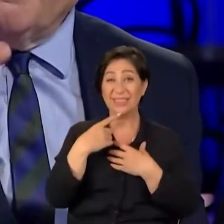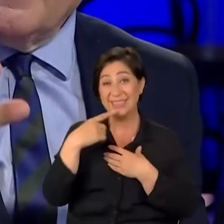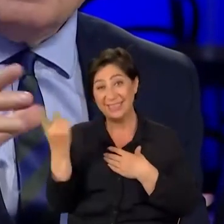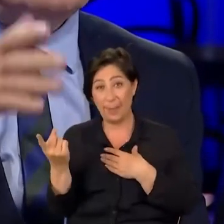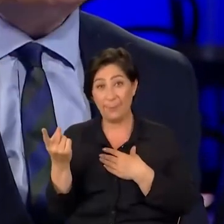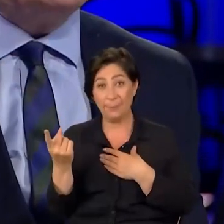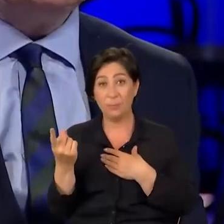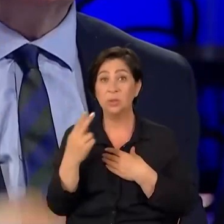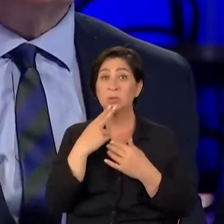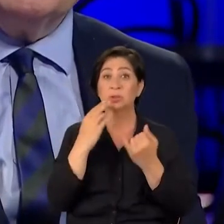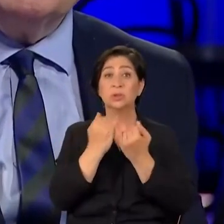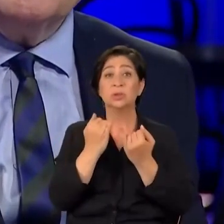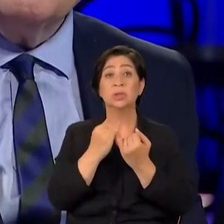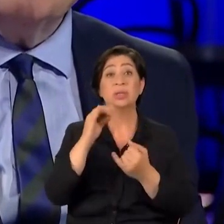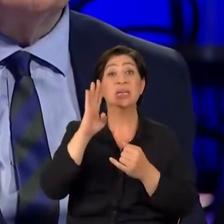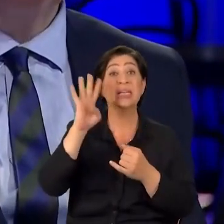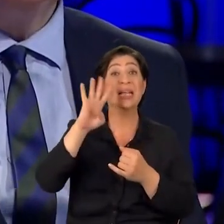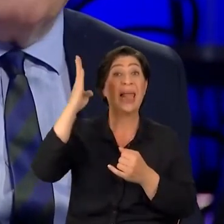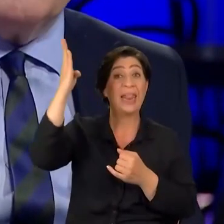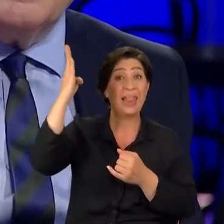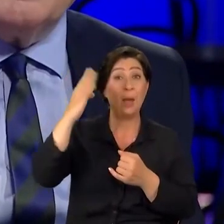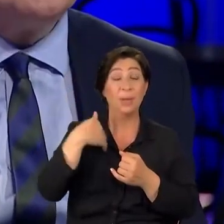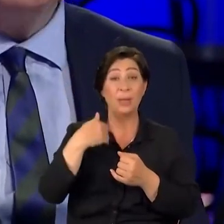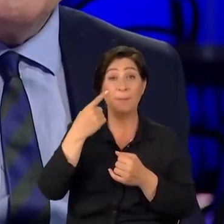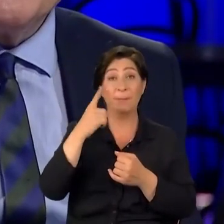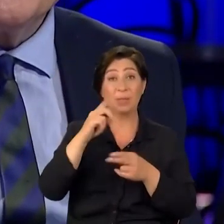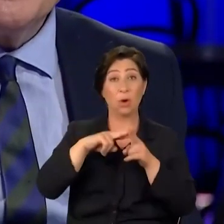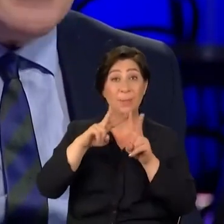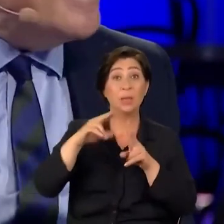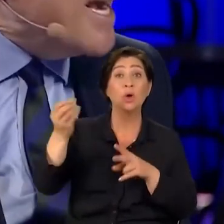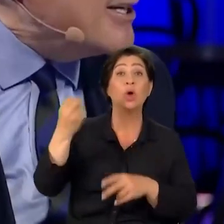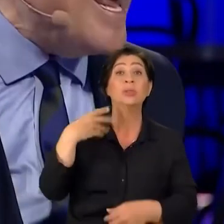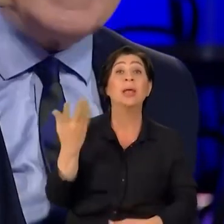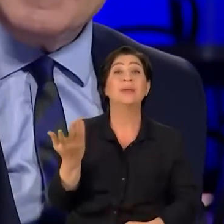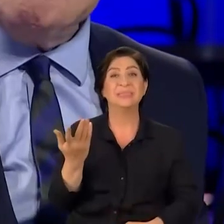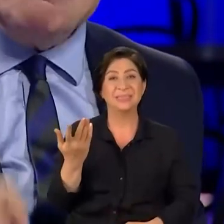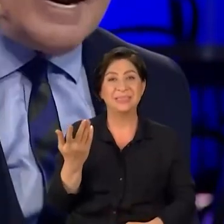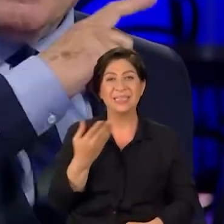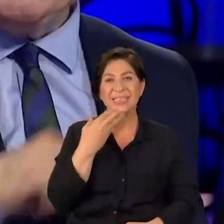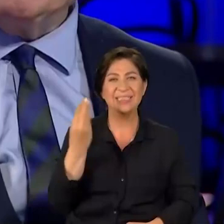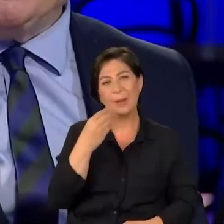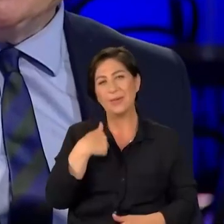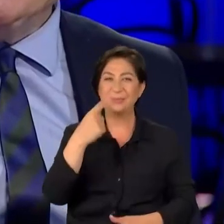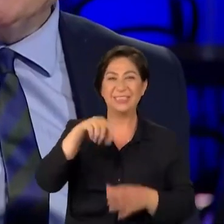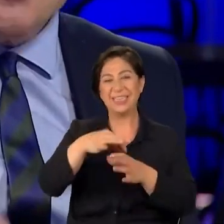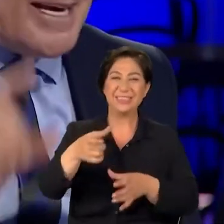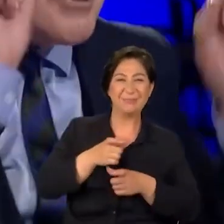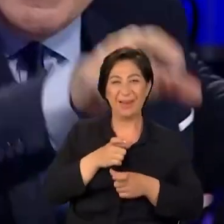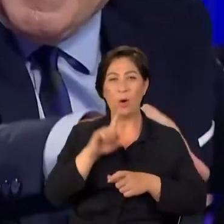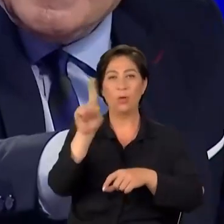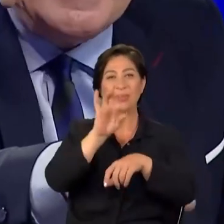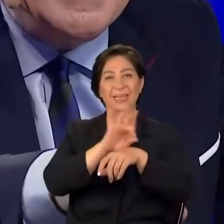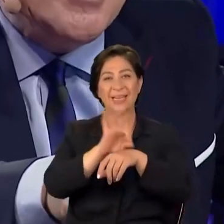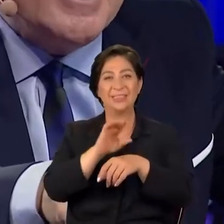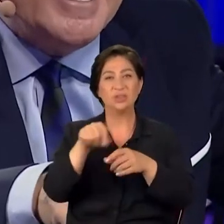desem, kız kardeşim 40'lar evinde. Bana 1000 kilometreye yakın, gönderemez. Gençler, bana bir çay ısmarlayın dediğim zaman 10 dakika